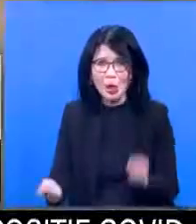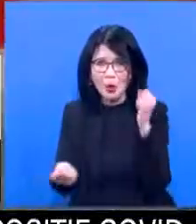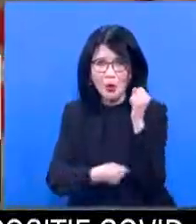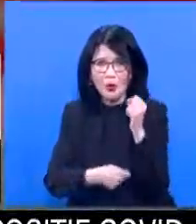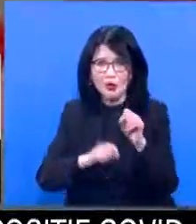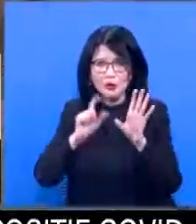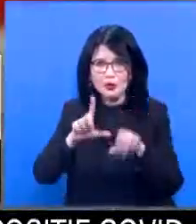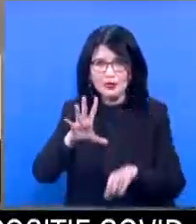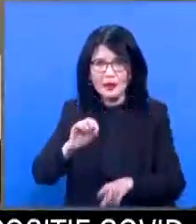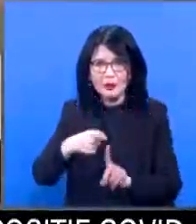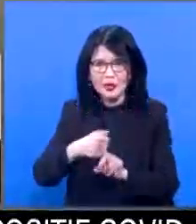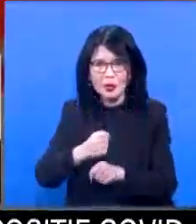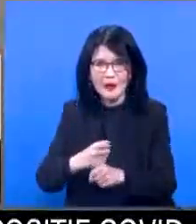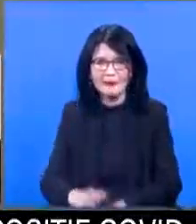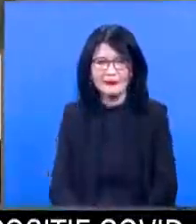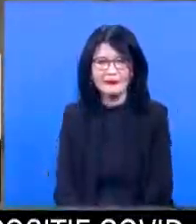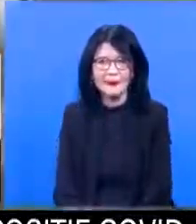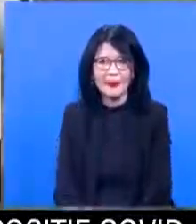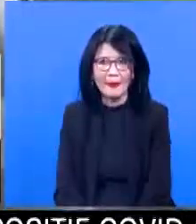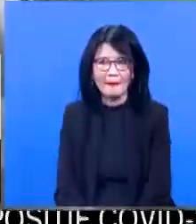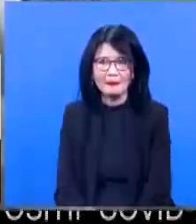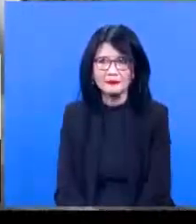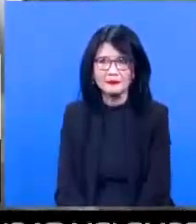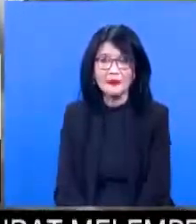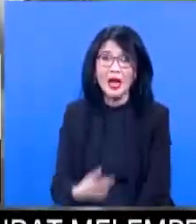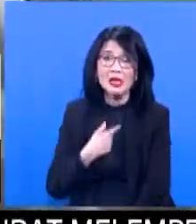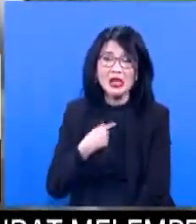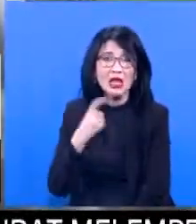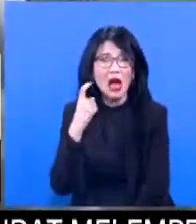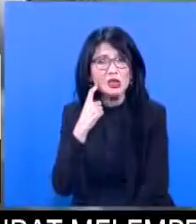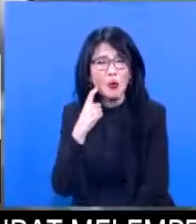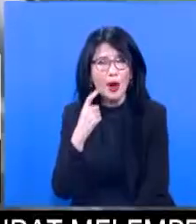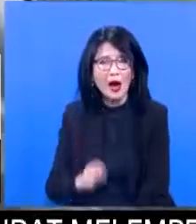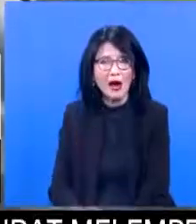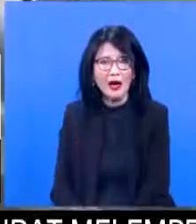750 kg. Kemudian saya mencoba beralih